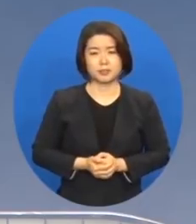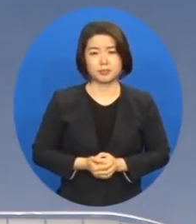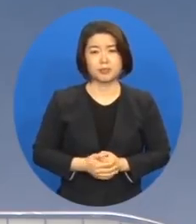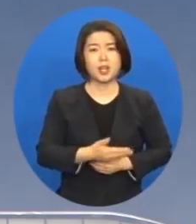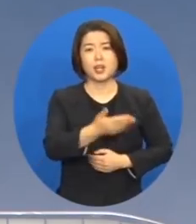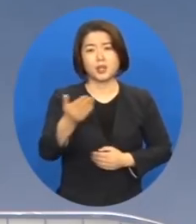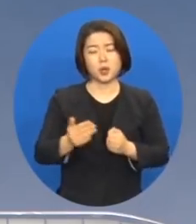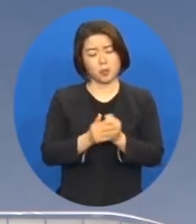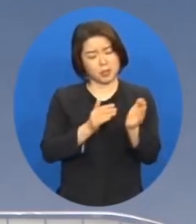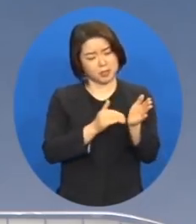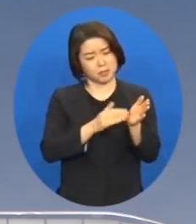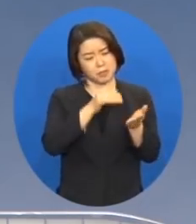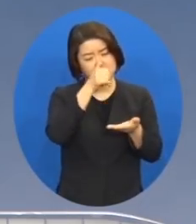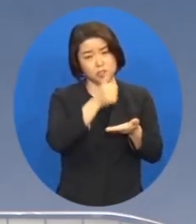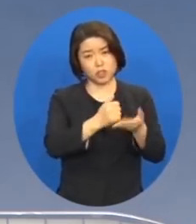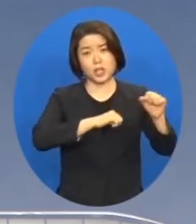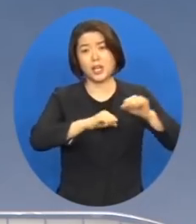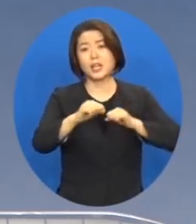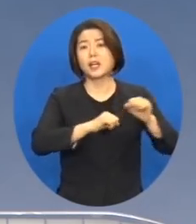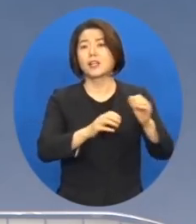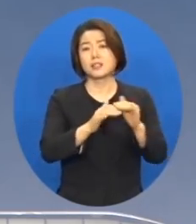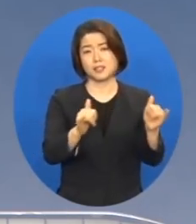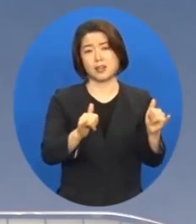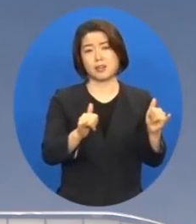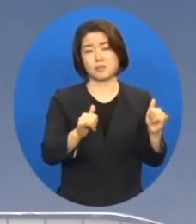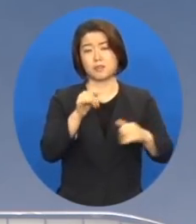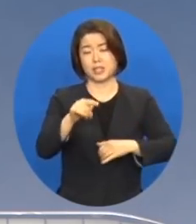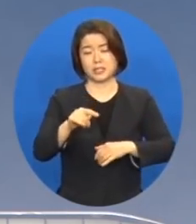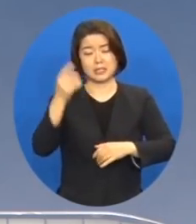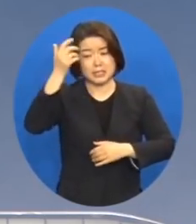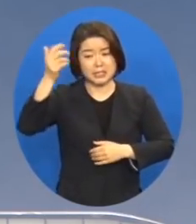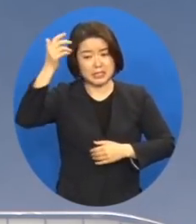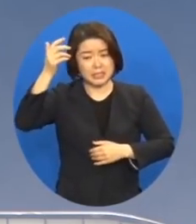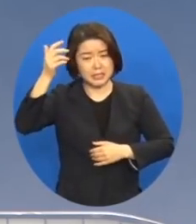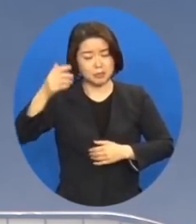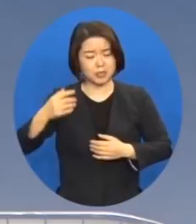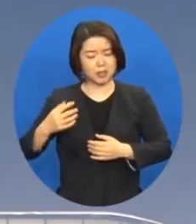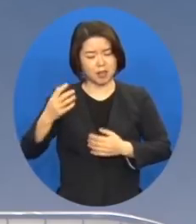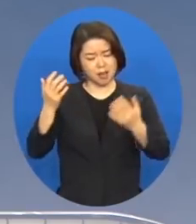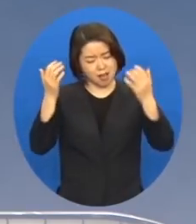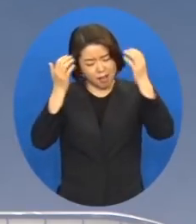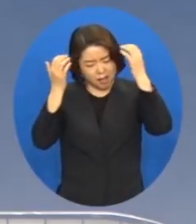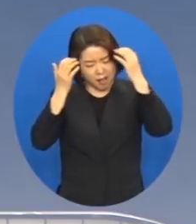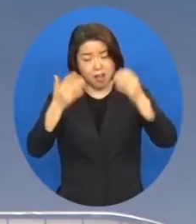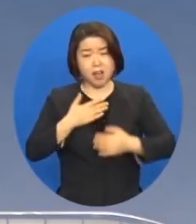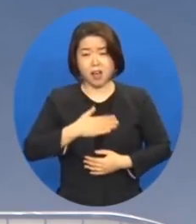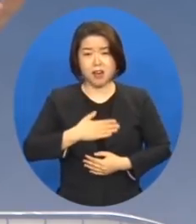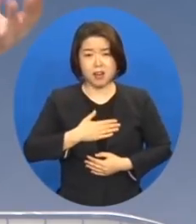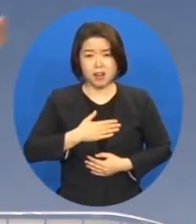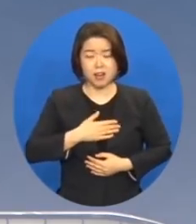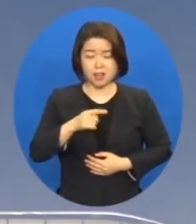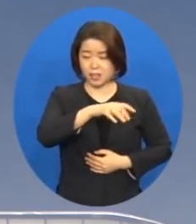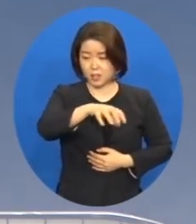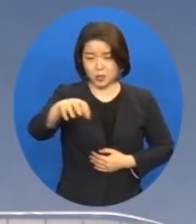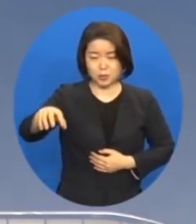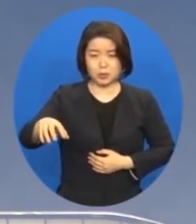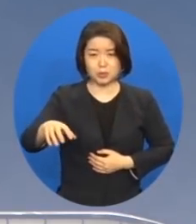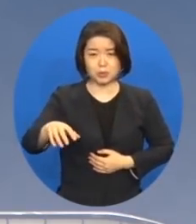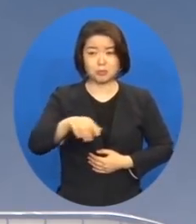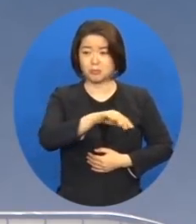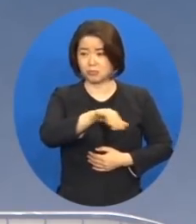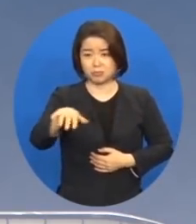여러분, 은밀한 죄를 짓는 사람의 그 심령의 고통을 아십니까? 아마 이 자리에도 그런 분 있으실